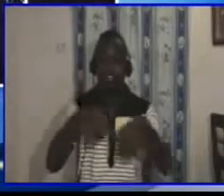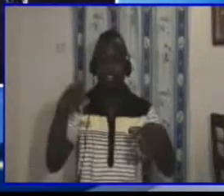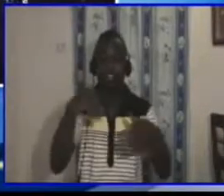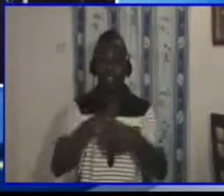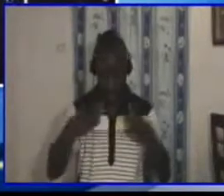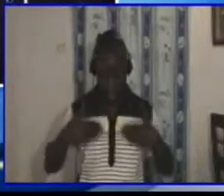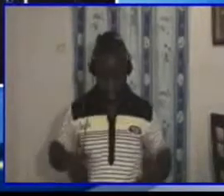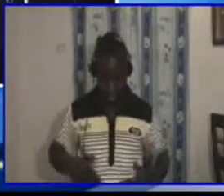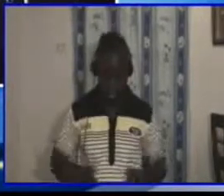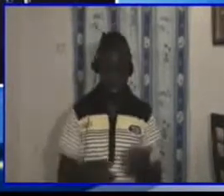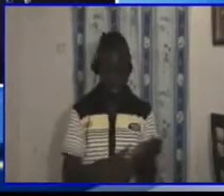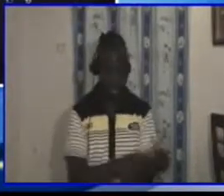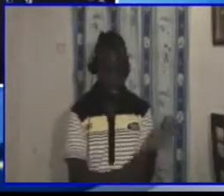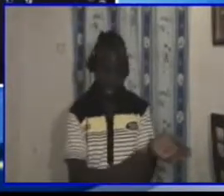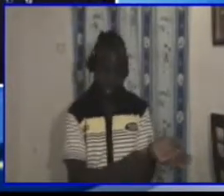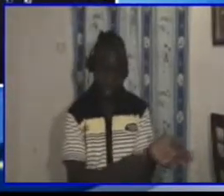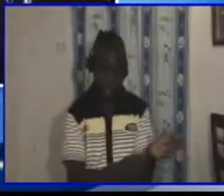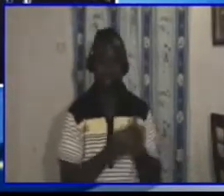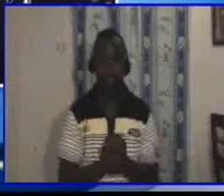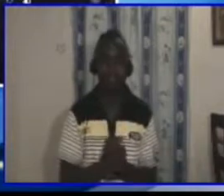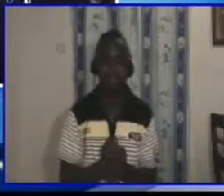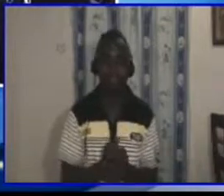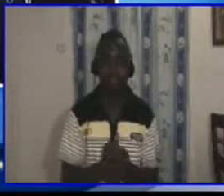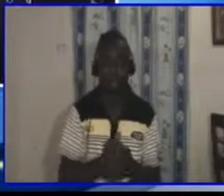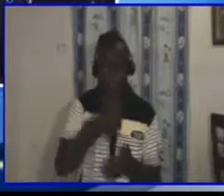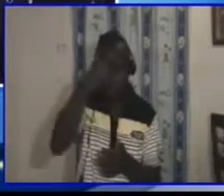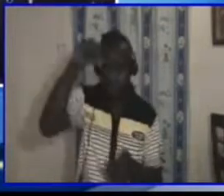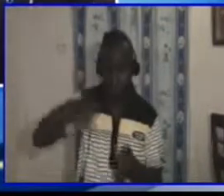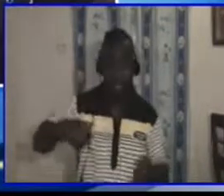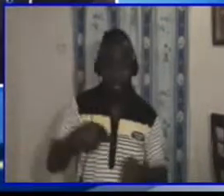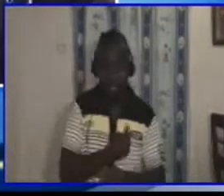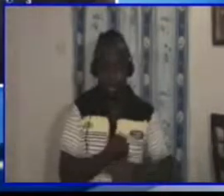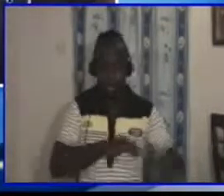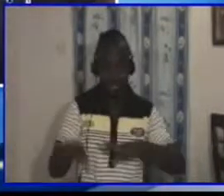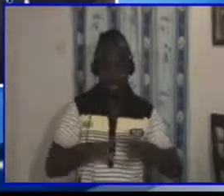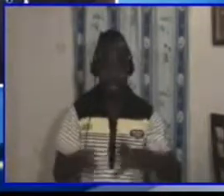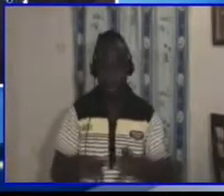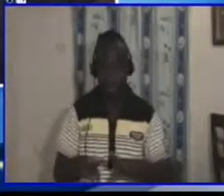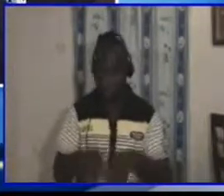il signore doveva venire in un corpo di carne